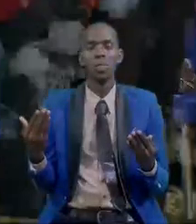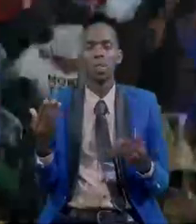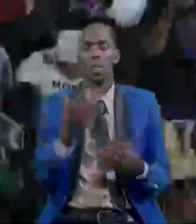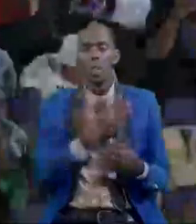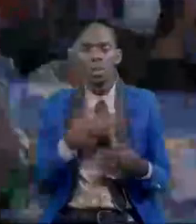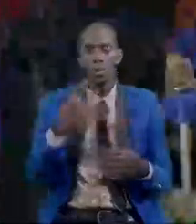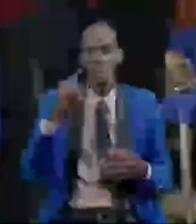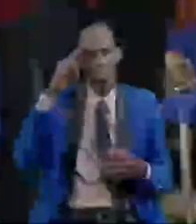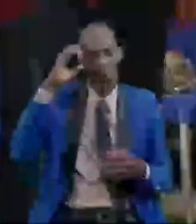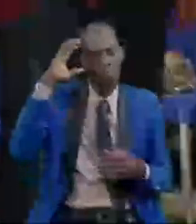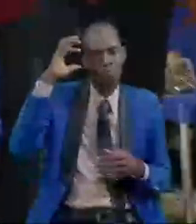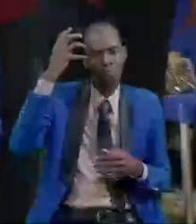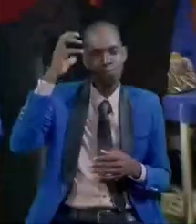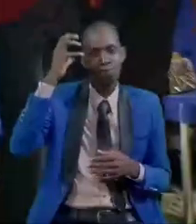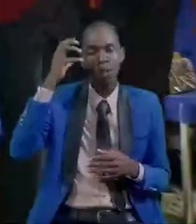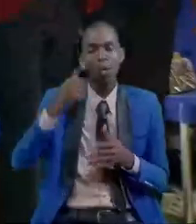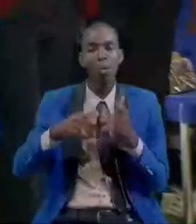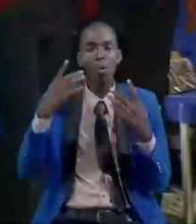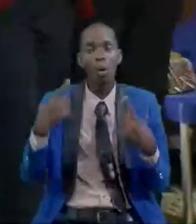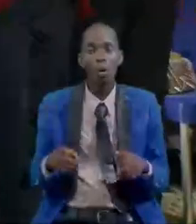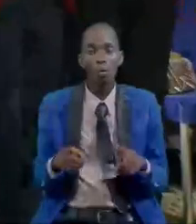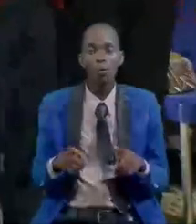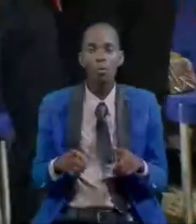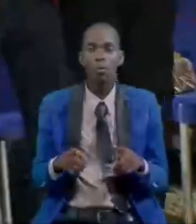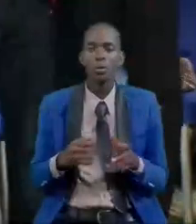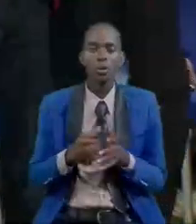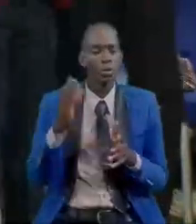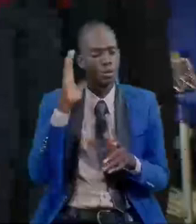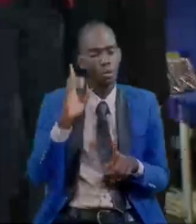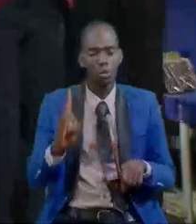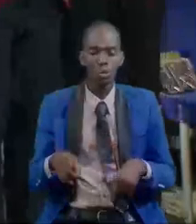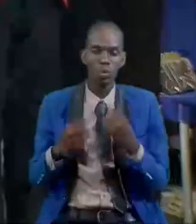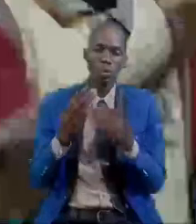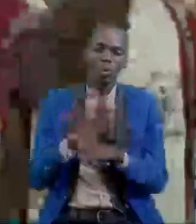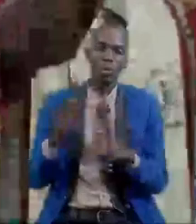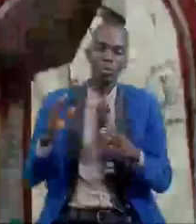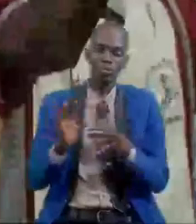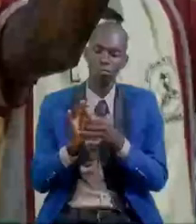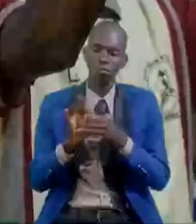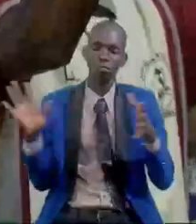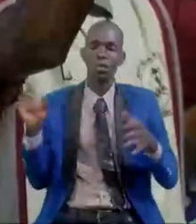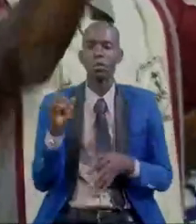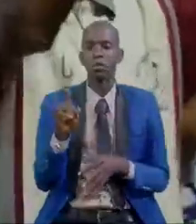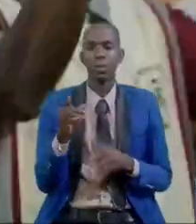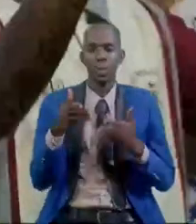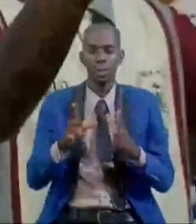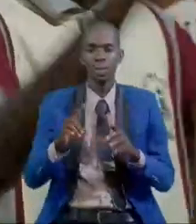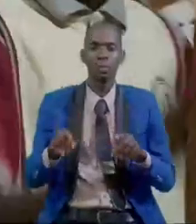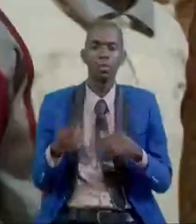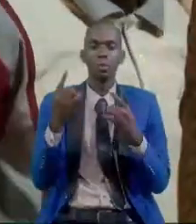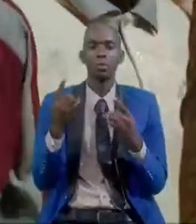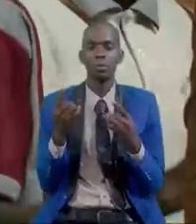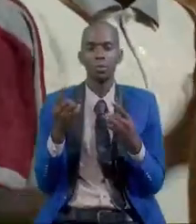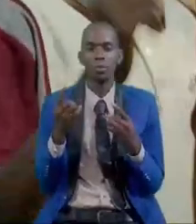Et l'insanité, la folie, qu'est-ce qui va arriver ce soir? Délier. Laissez-le